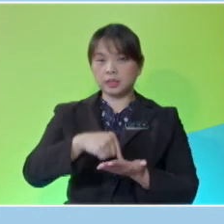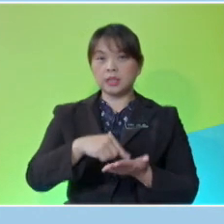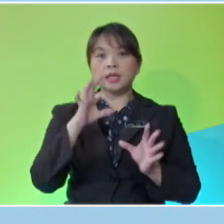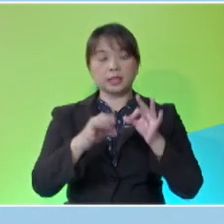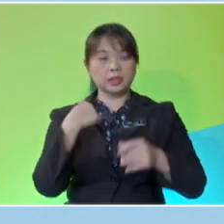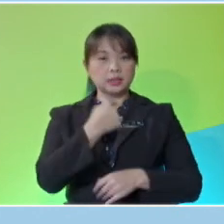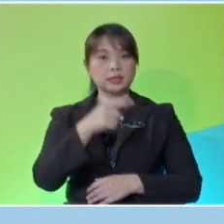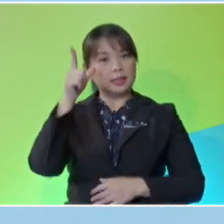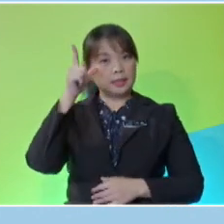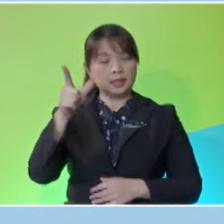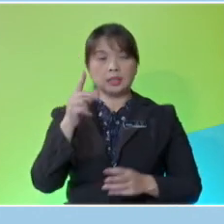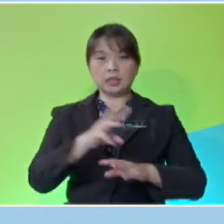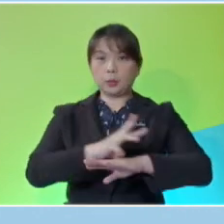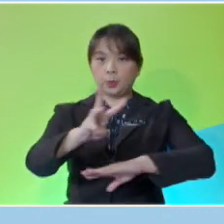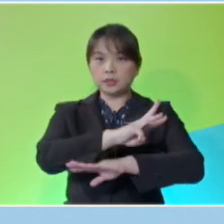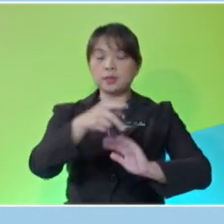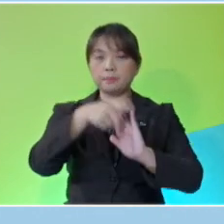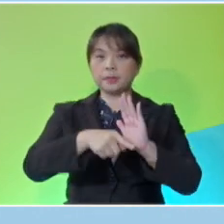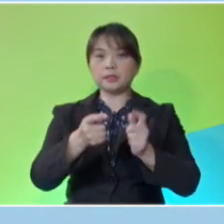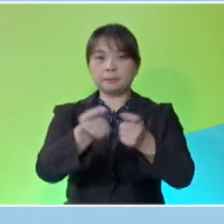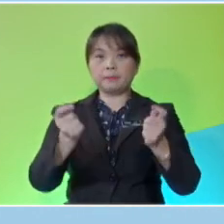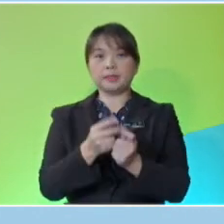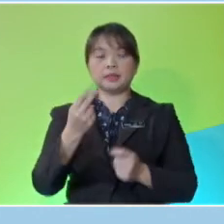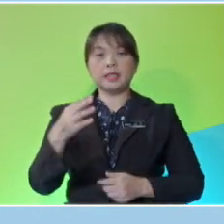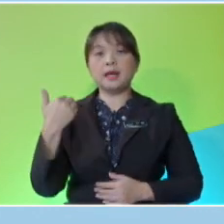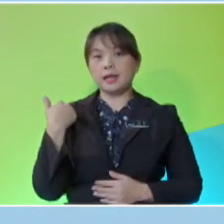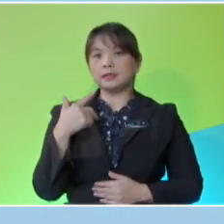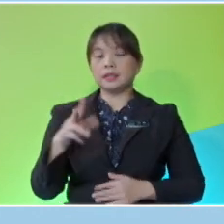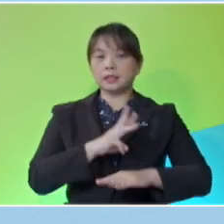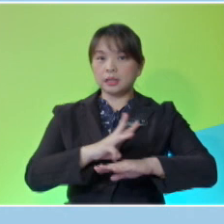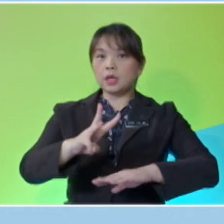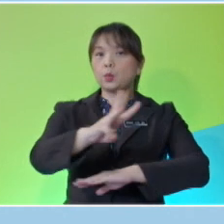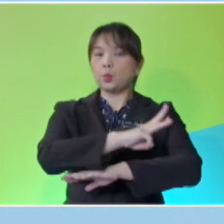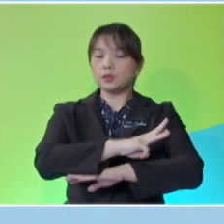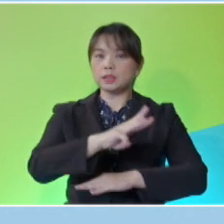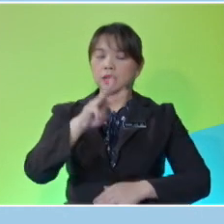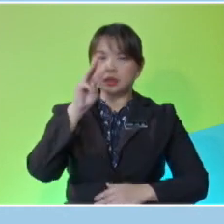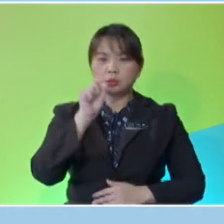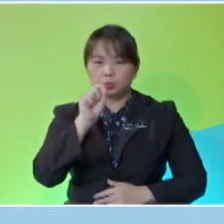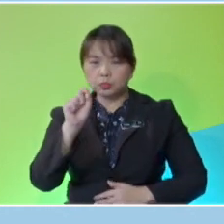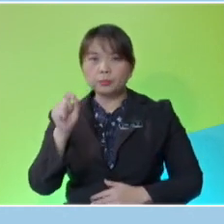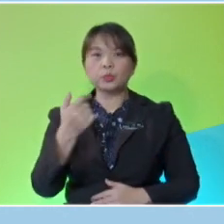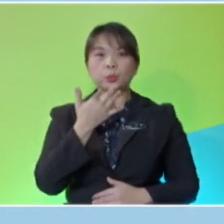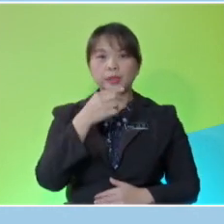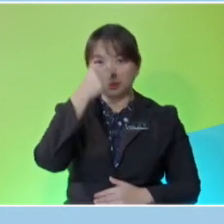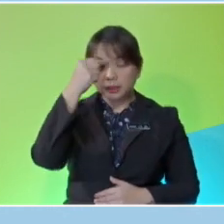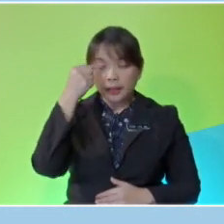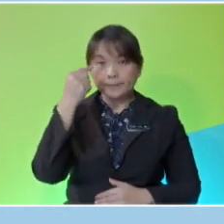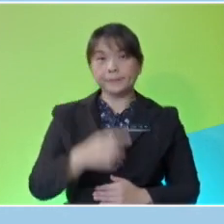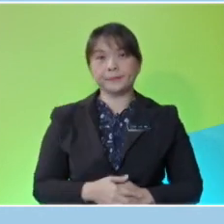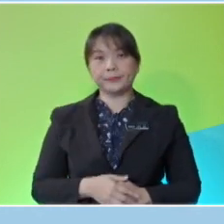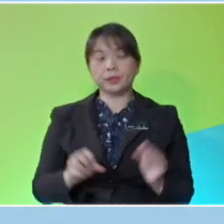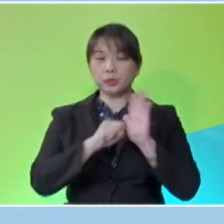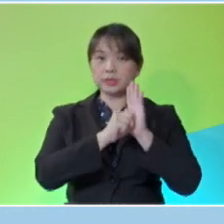kawasan pertempatan kita dapat lihat nih kawasan pertepatan adalah kawasan tumpukan tumpukan berwarna hitam Betul tak itu adalah simbol titik Oke